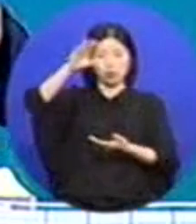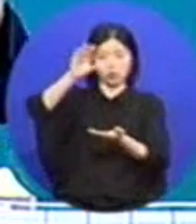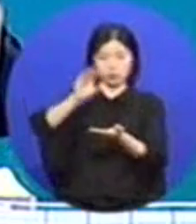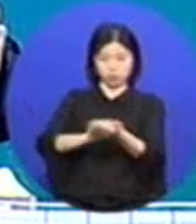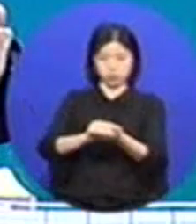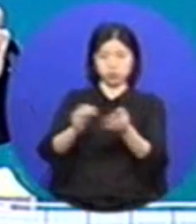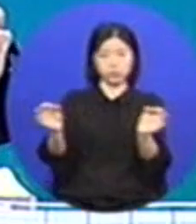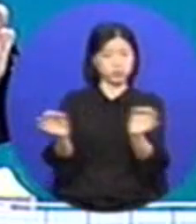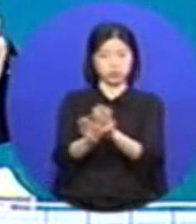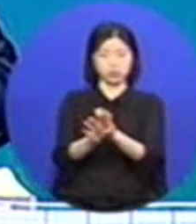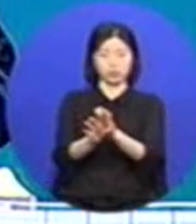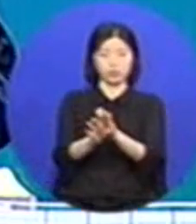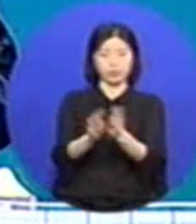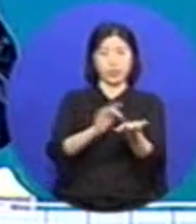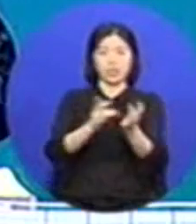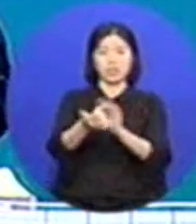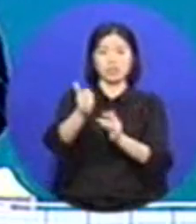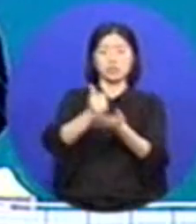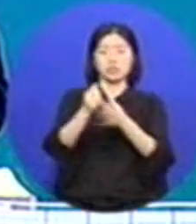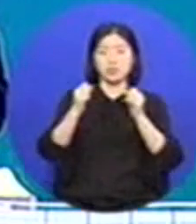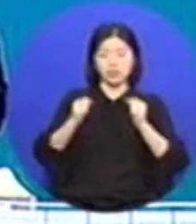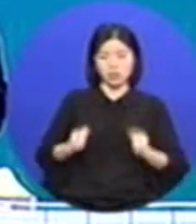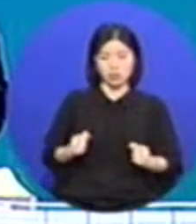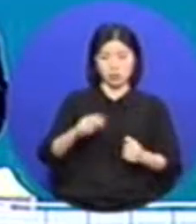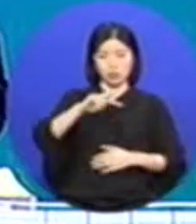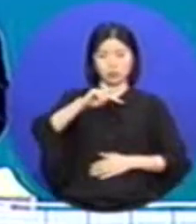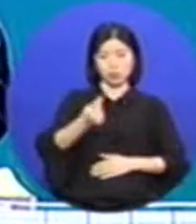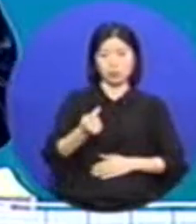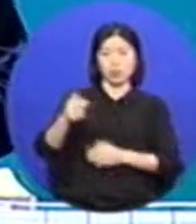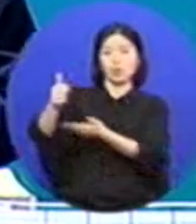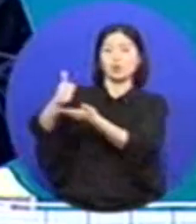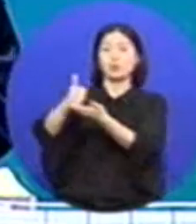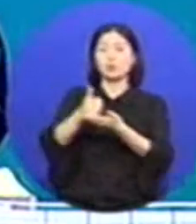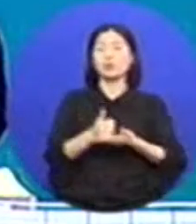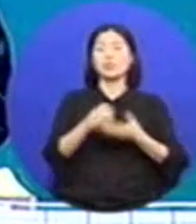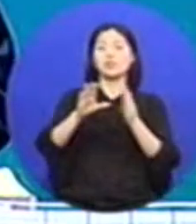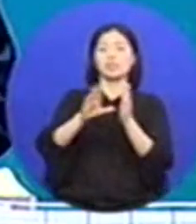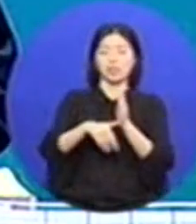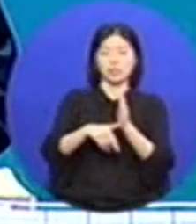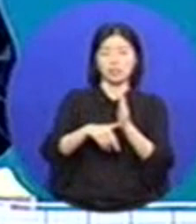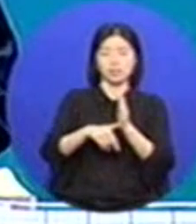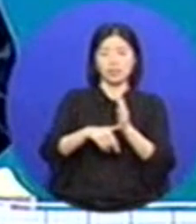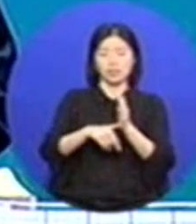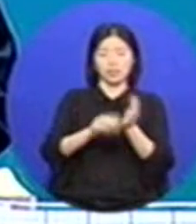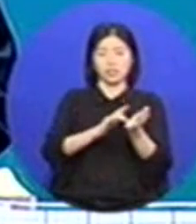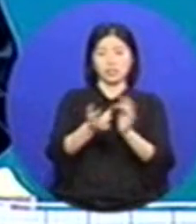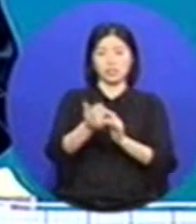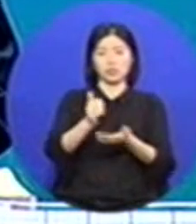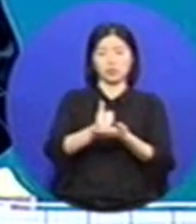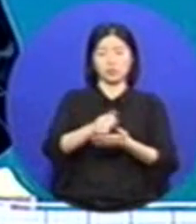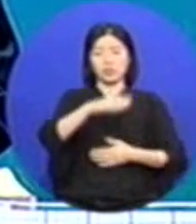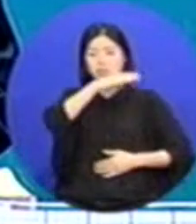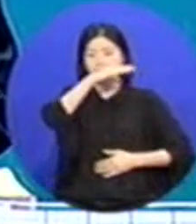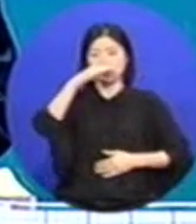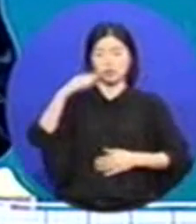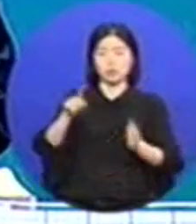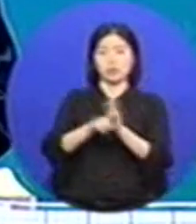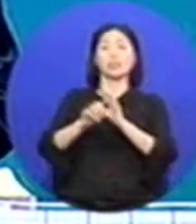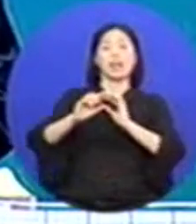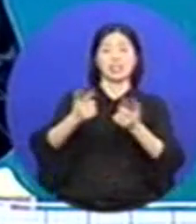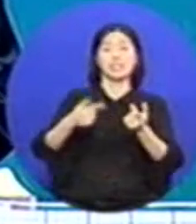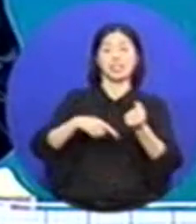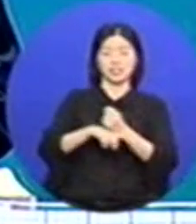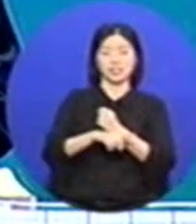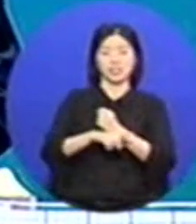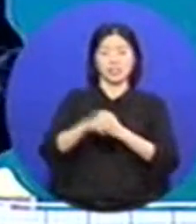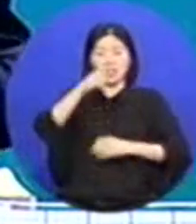예수님이 계셔도 예수님이 손님이 신 경우 예수님을 제대로 믿는 게 아니라는 거죠 그저 교회만 왔다